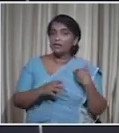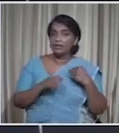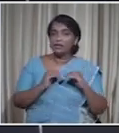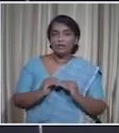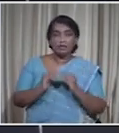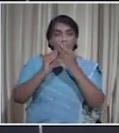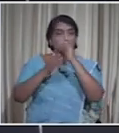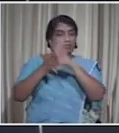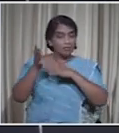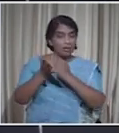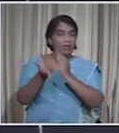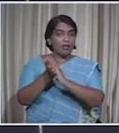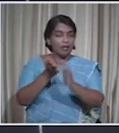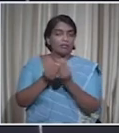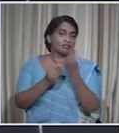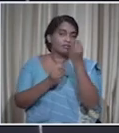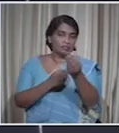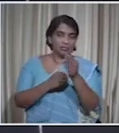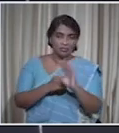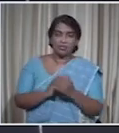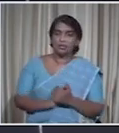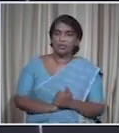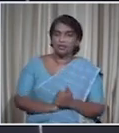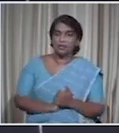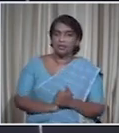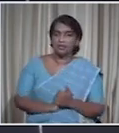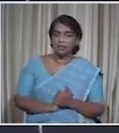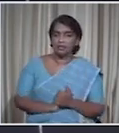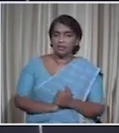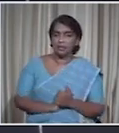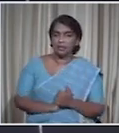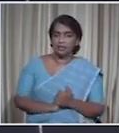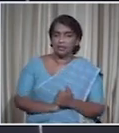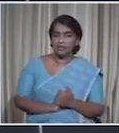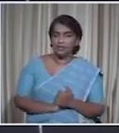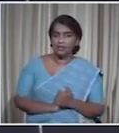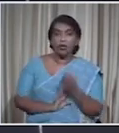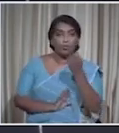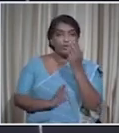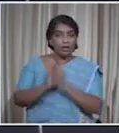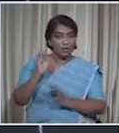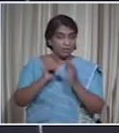සංවර්ධන අයවැයනට සහන දෙන අයවැයක් ඇති කරන්න. මං අරපහු කියනවා